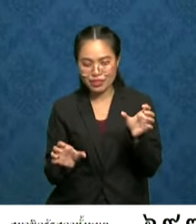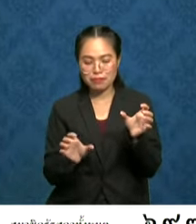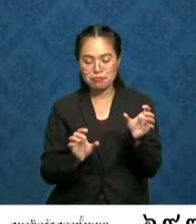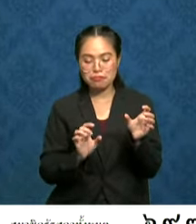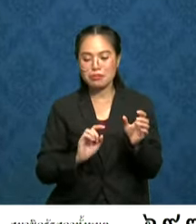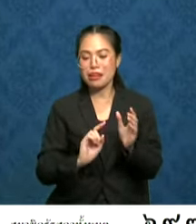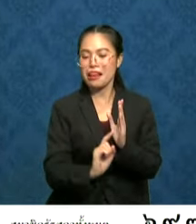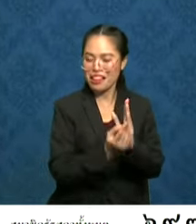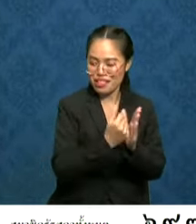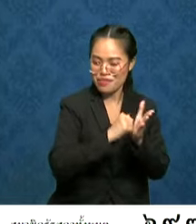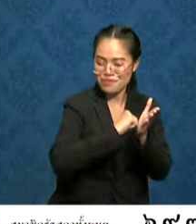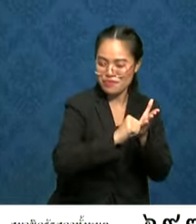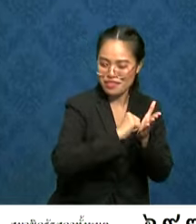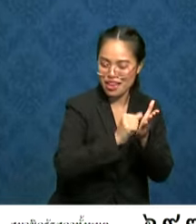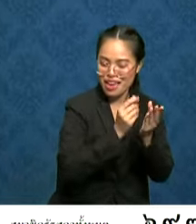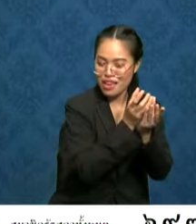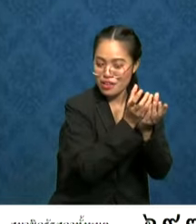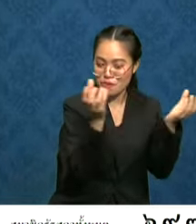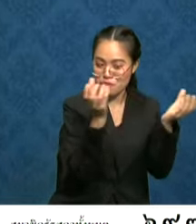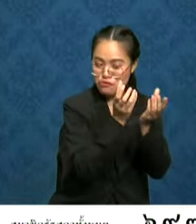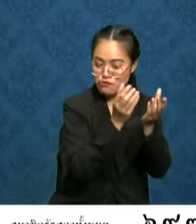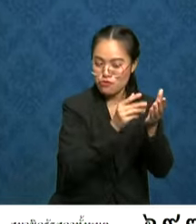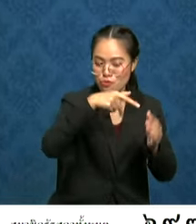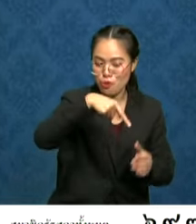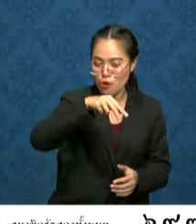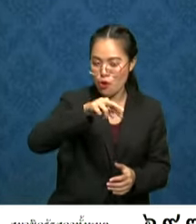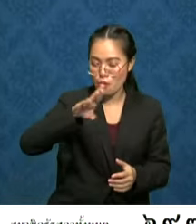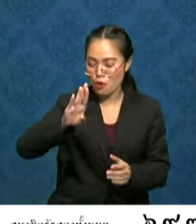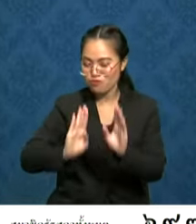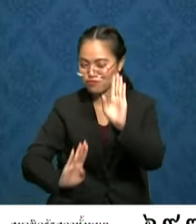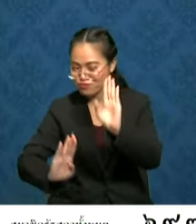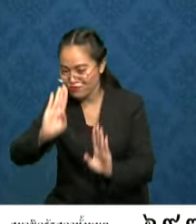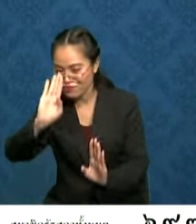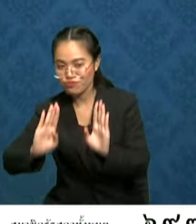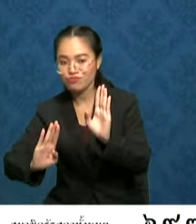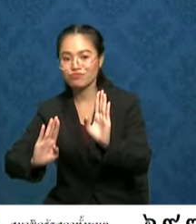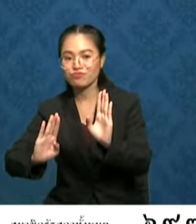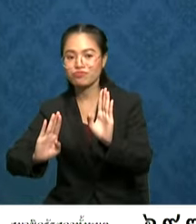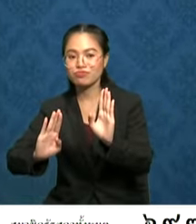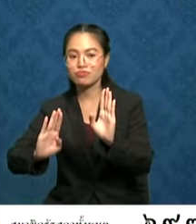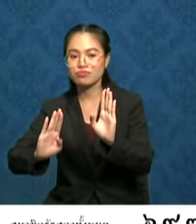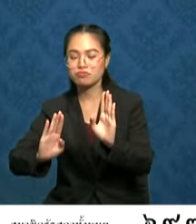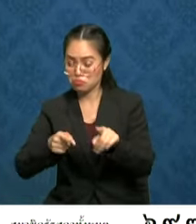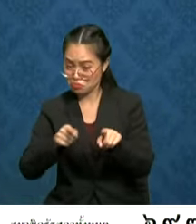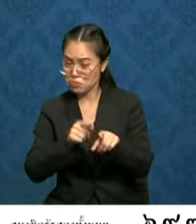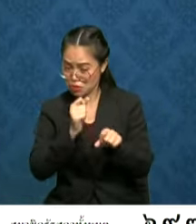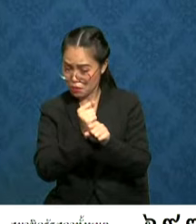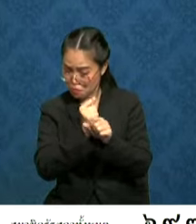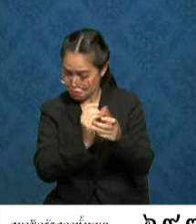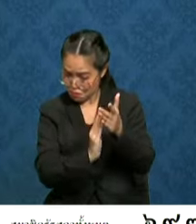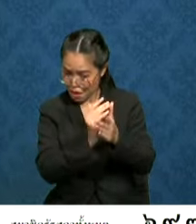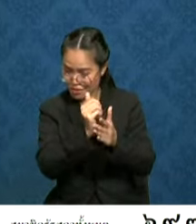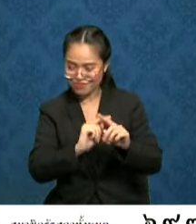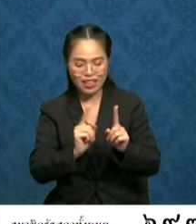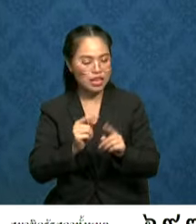รกแก้รัฐธรรมนูญผ่านพ.ร.ป.ประชามติเหมือนว่าจะสำเร็จเรียบร้อยแล้ว